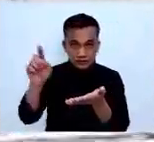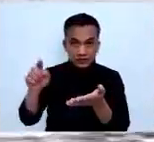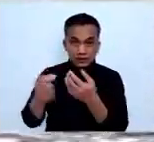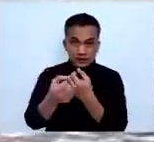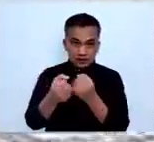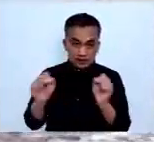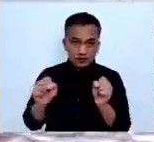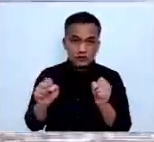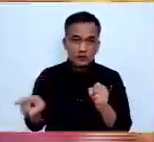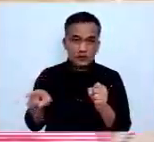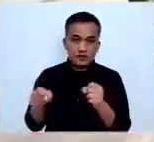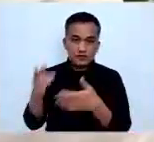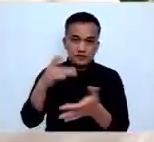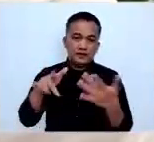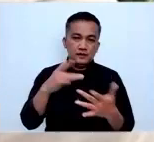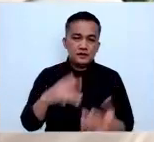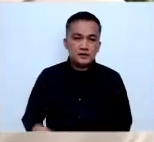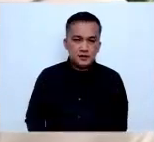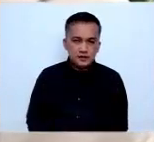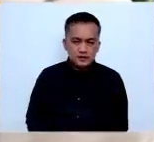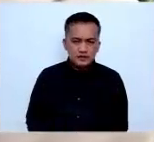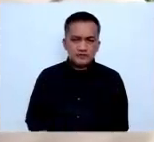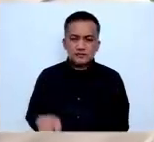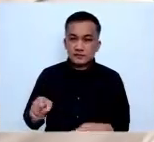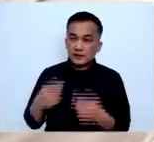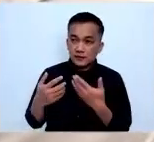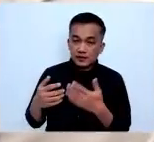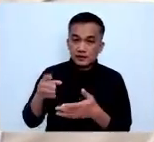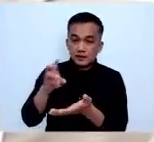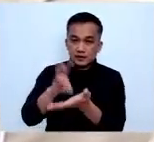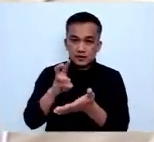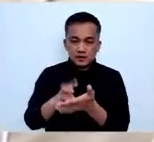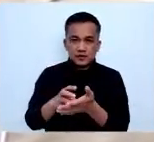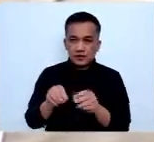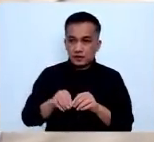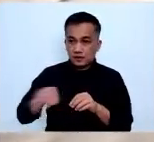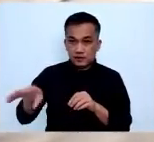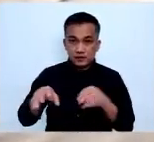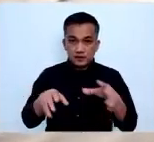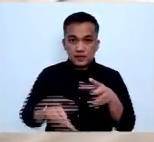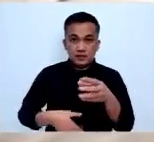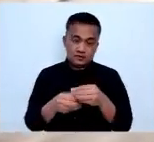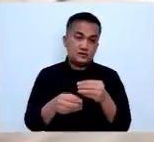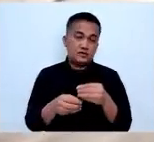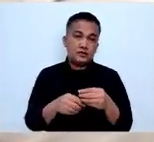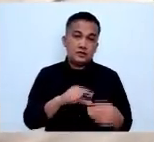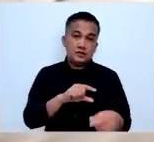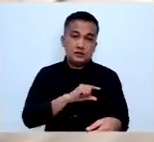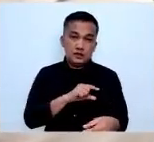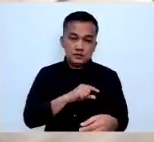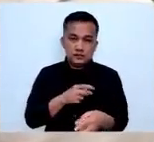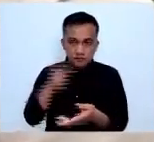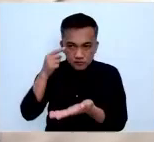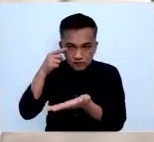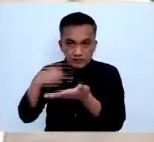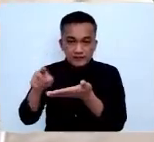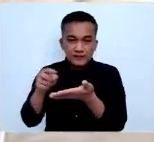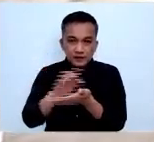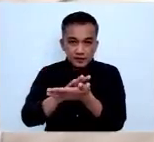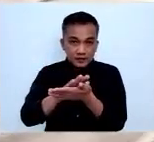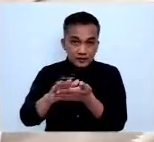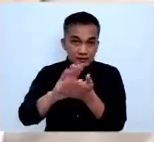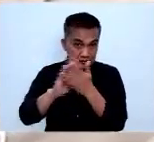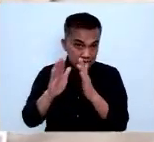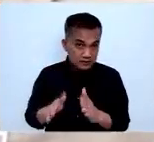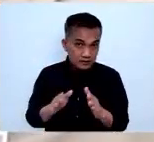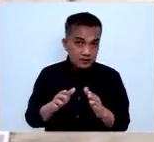ng mga namamasyal. Sa ating tourist areas, magdi-deploy tayo ng additional manpower just to keep the peace and order, and of course yung